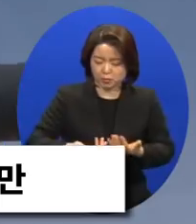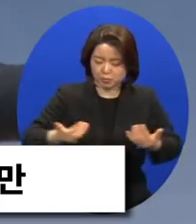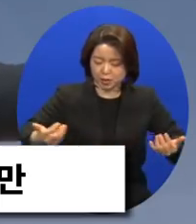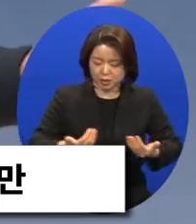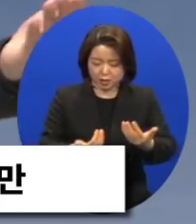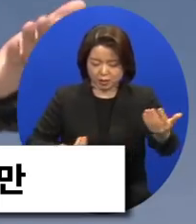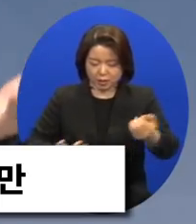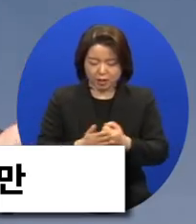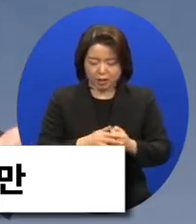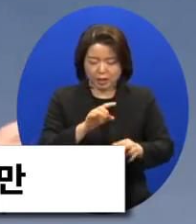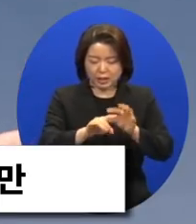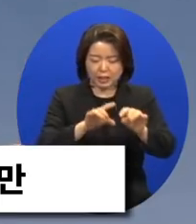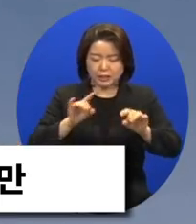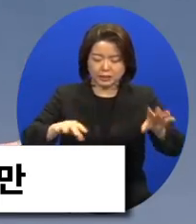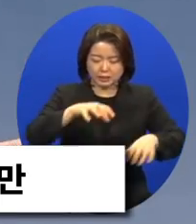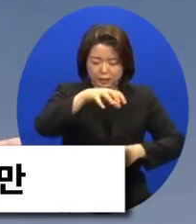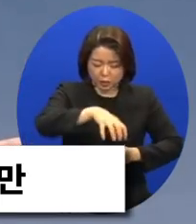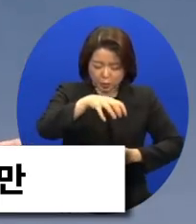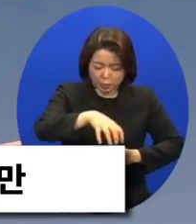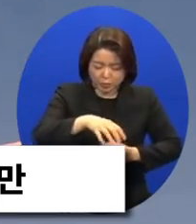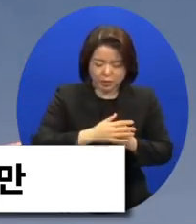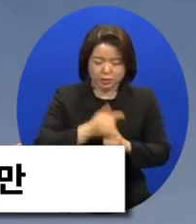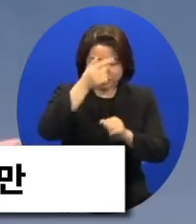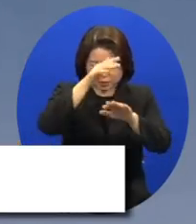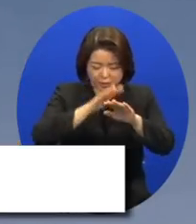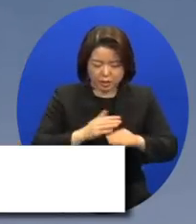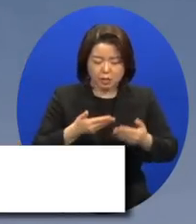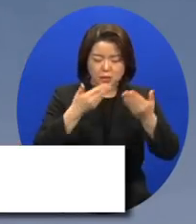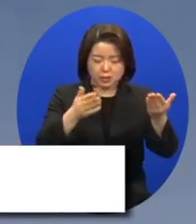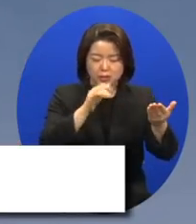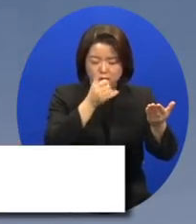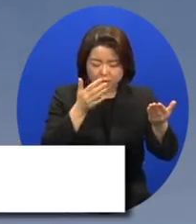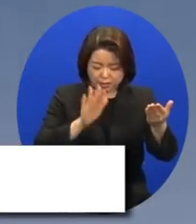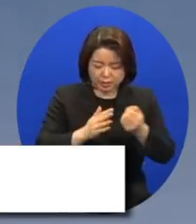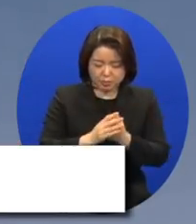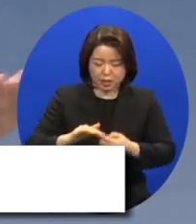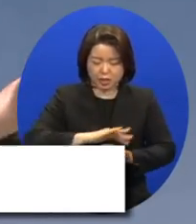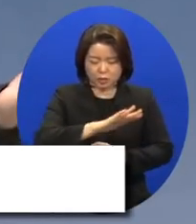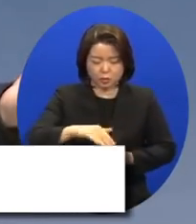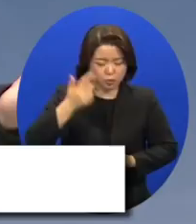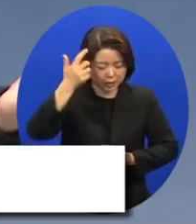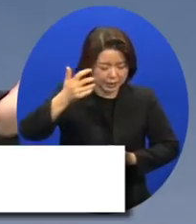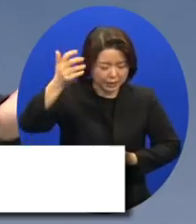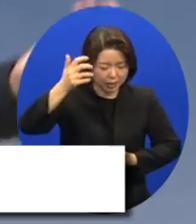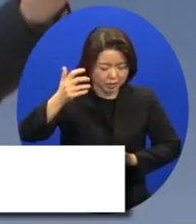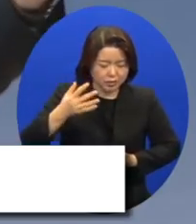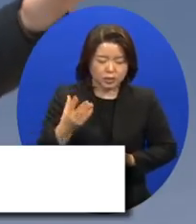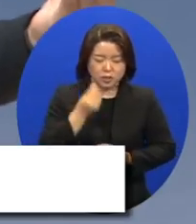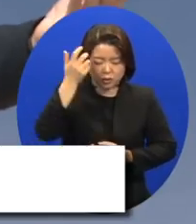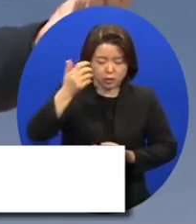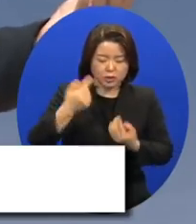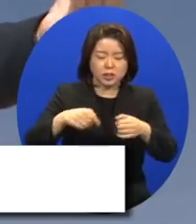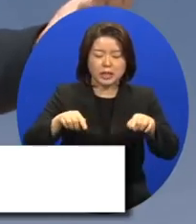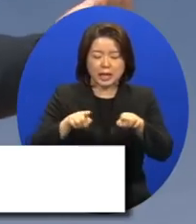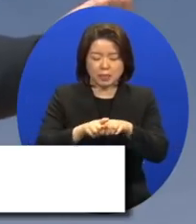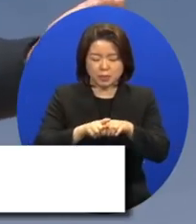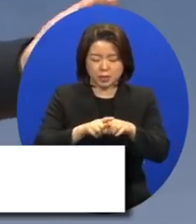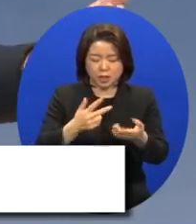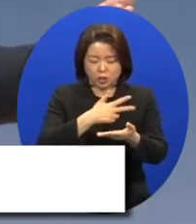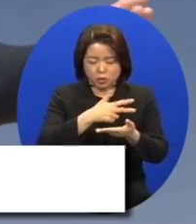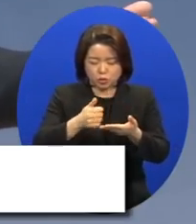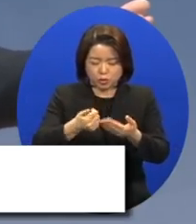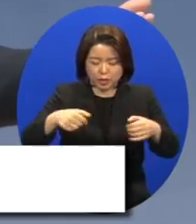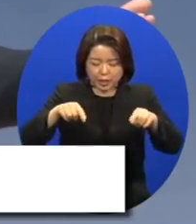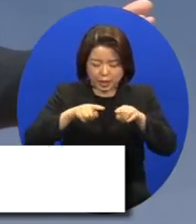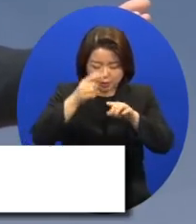각자가 있는 곳에서 예배를 드렸지만 우리의 영혼 성룡과 함께 함께 주님 앞에 예배 드려